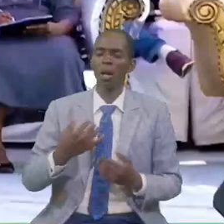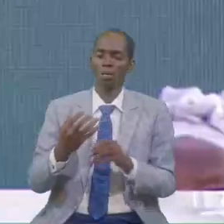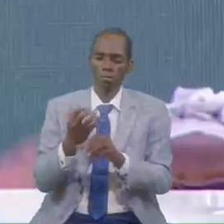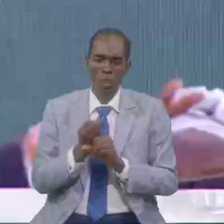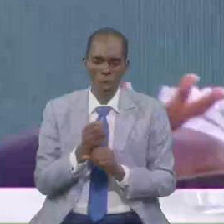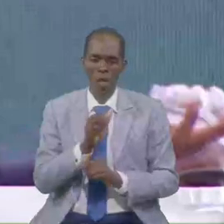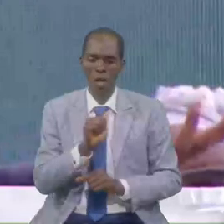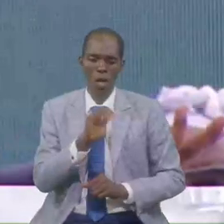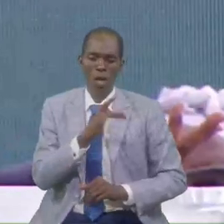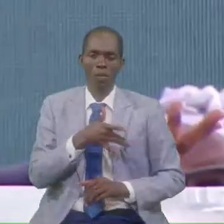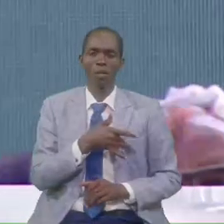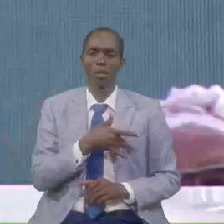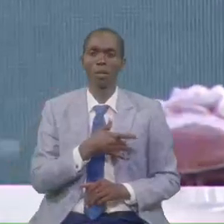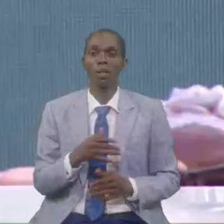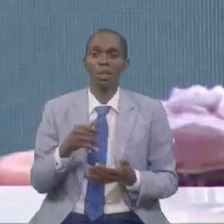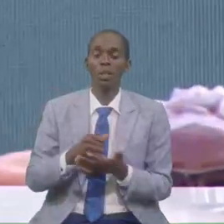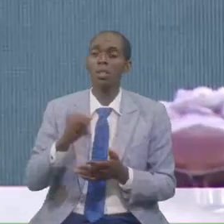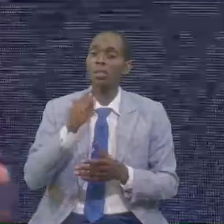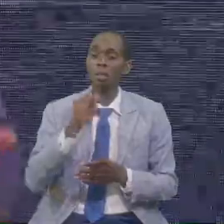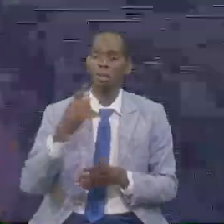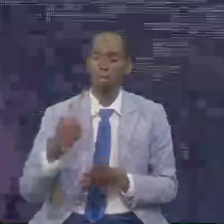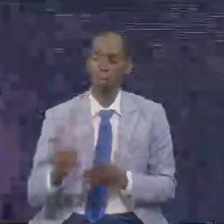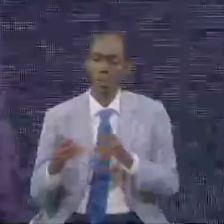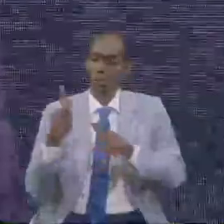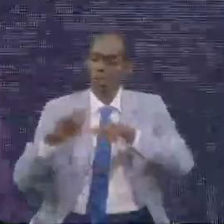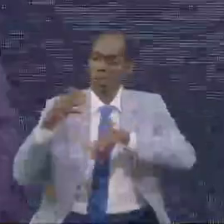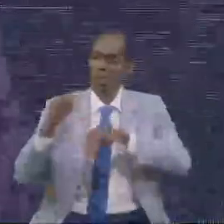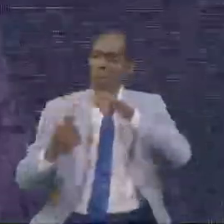conviction. C'est le héros